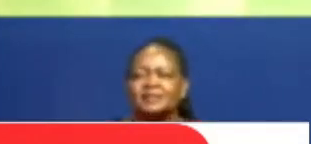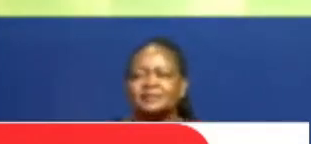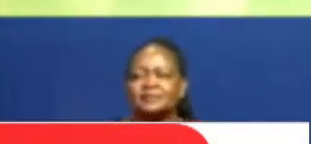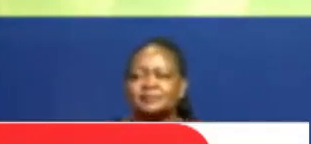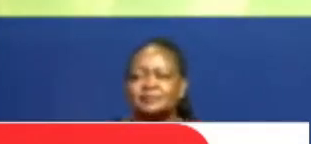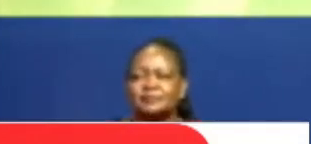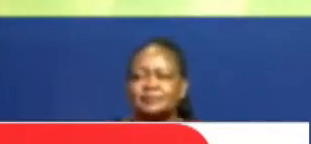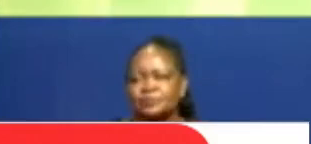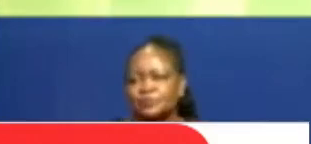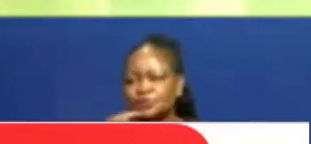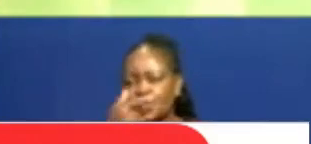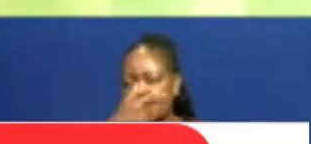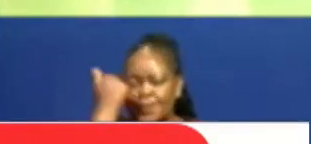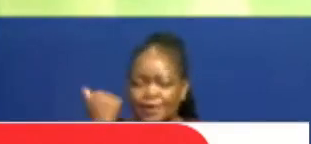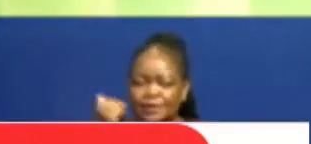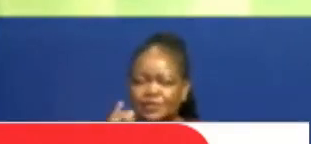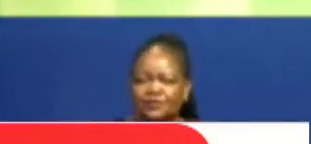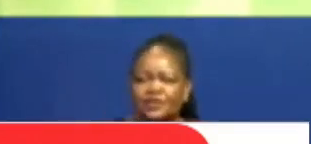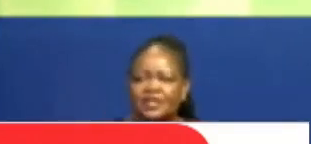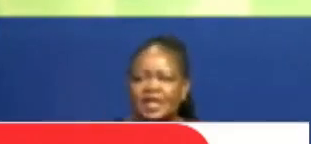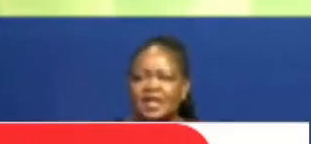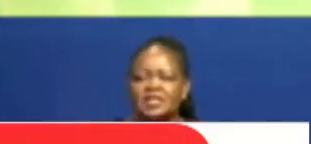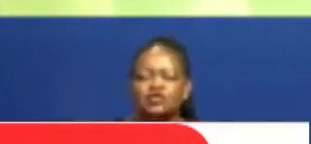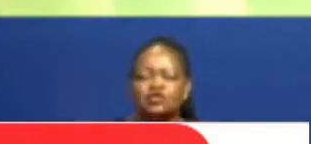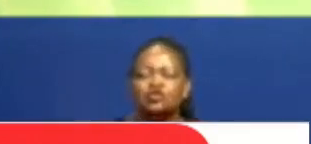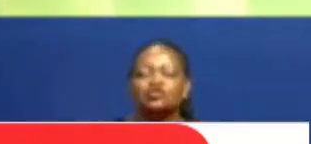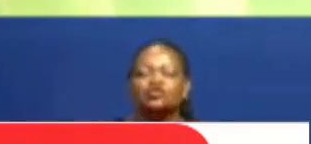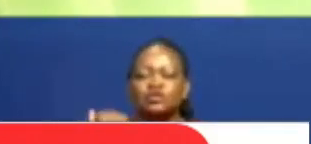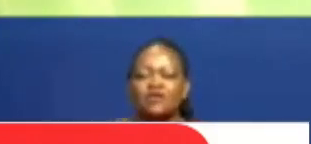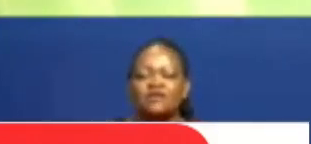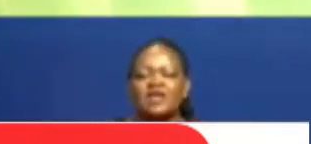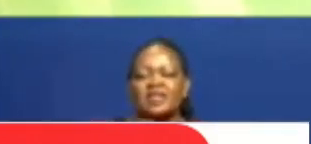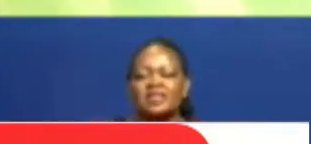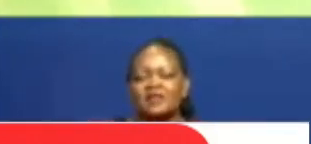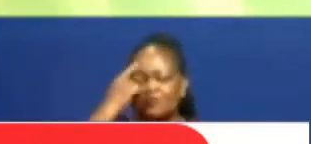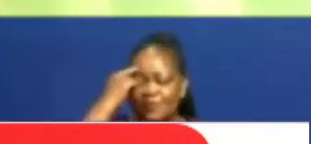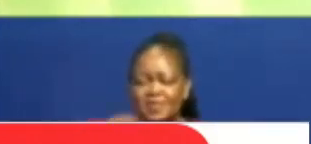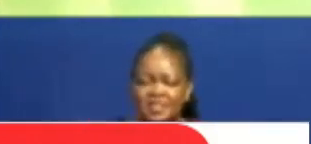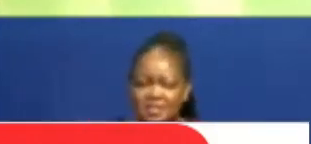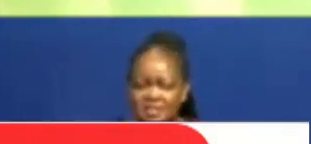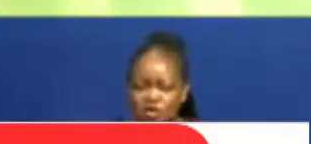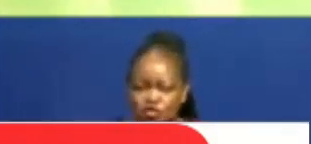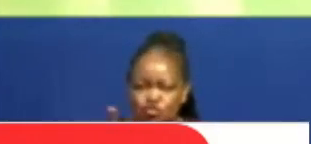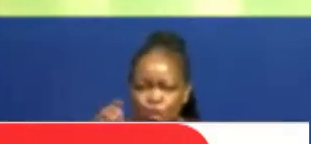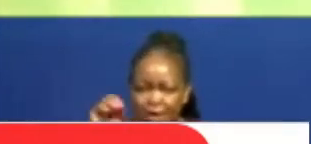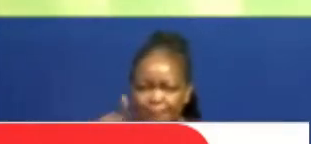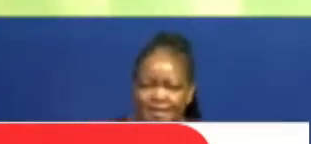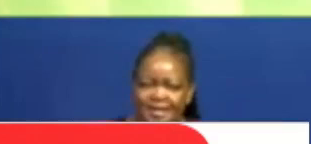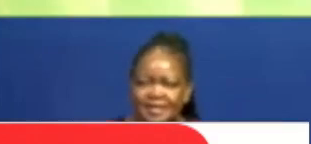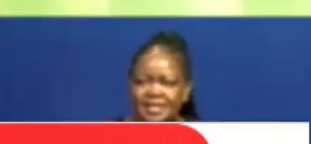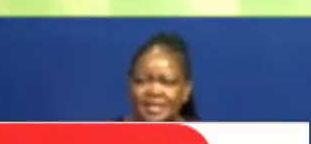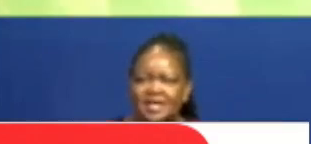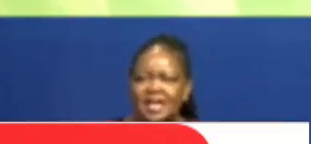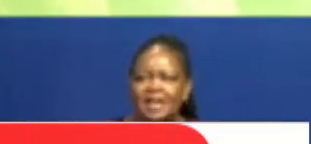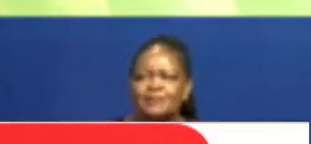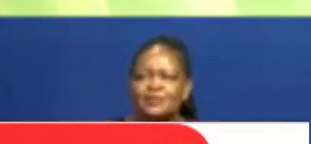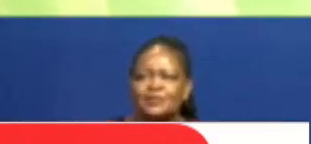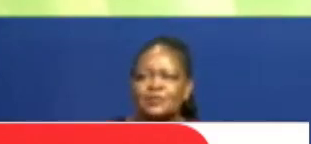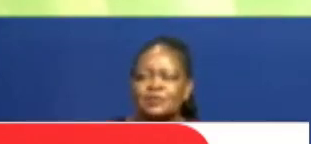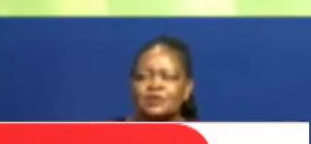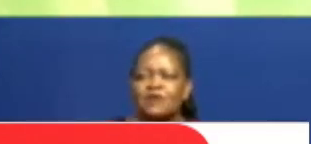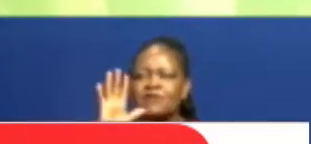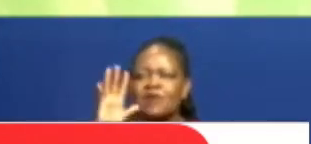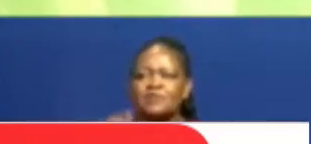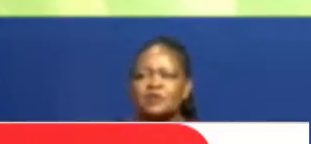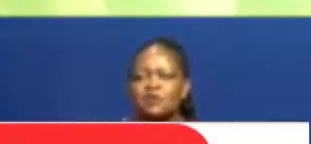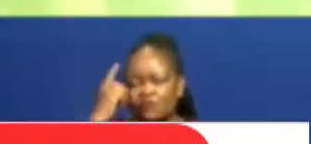So, kwa sababu hiyo kaza hao wanafunzi wamenifanyia hiyo kazi, yani bwana mjumbe, nitakusaidia shilingi milioni 5 ya